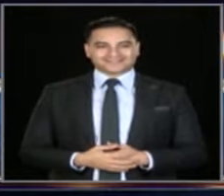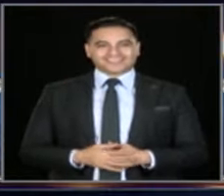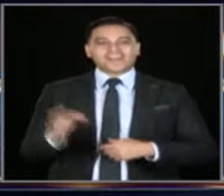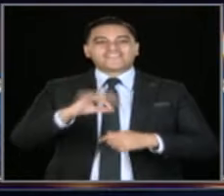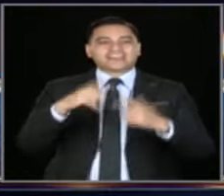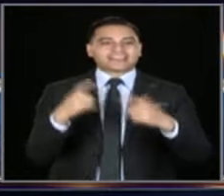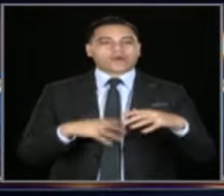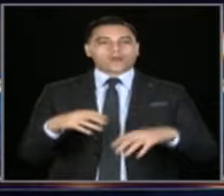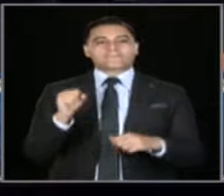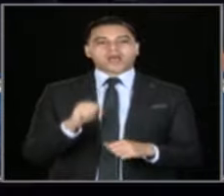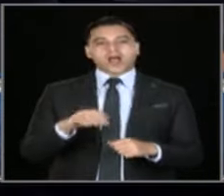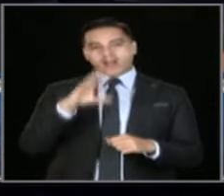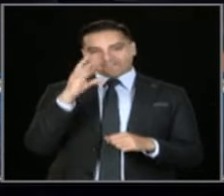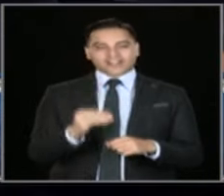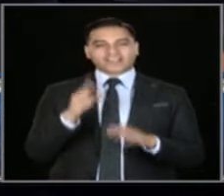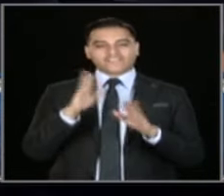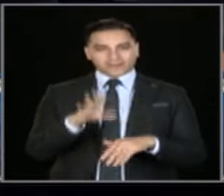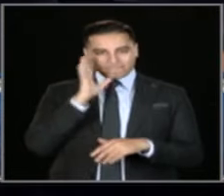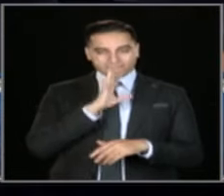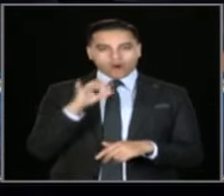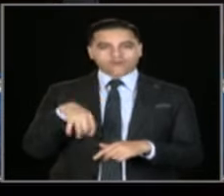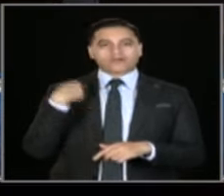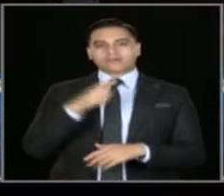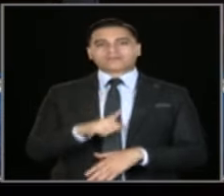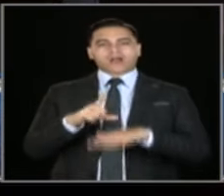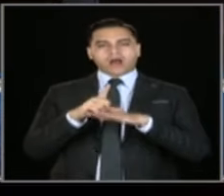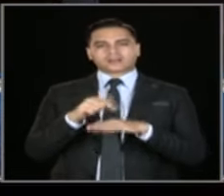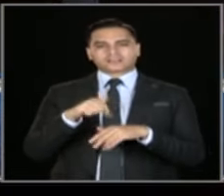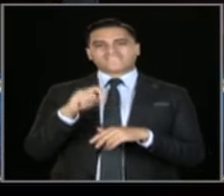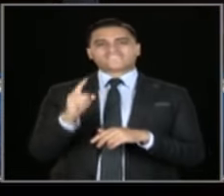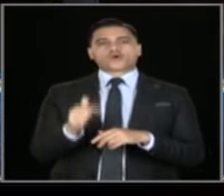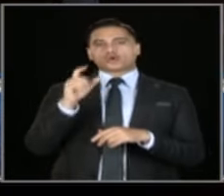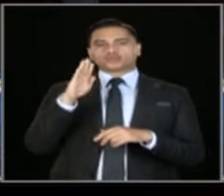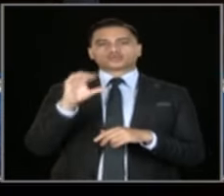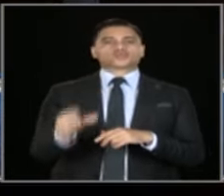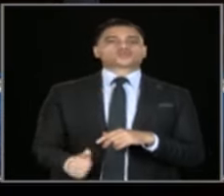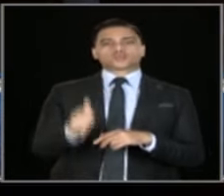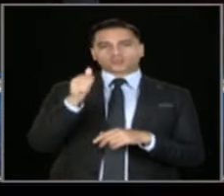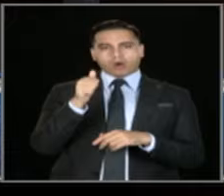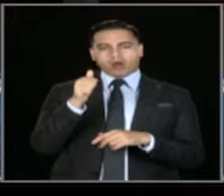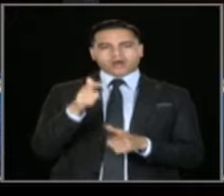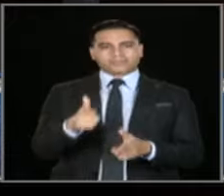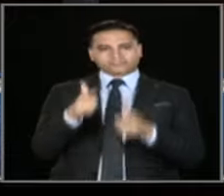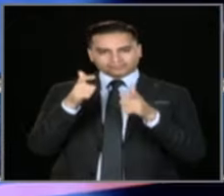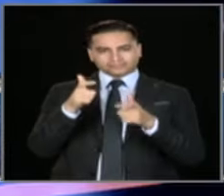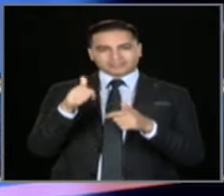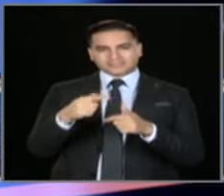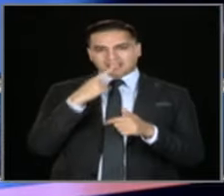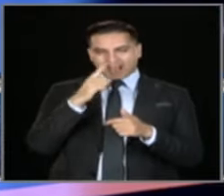في أي دولة إفريقية تم اغتيال الرئيس فرانسوا تومبال بي عام